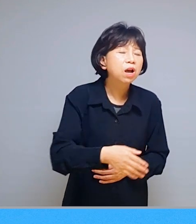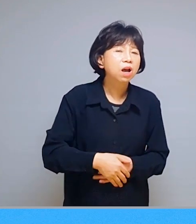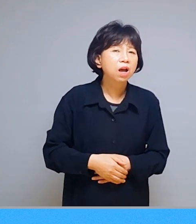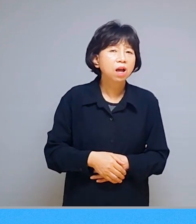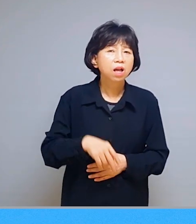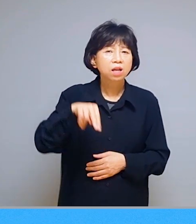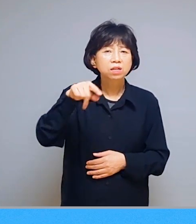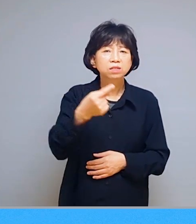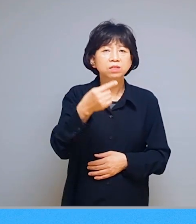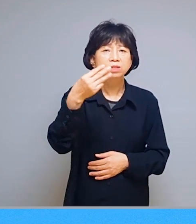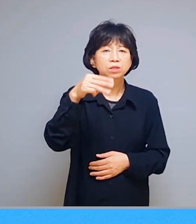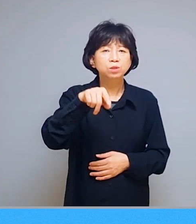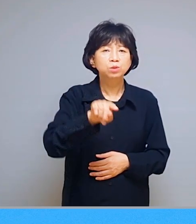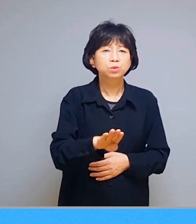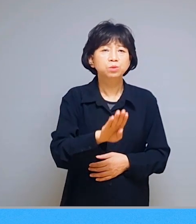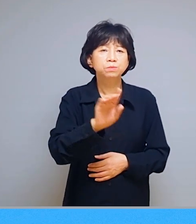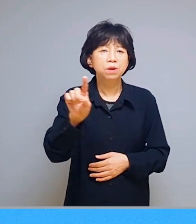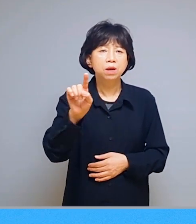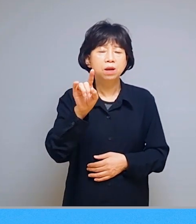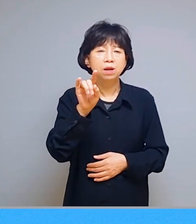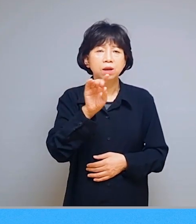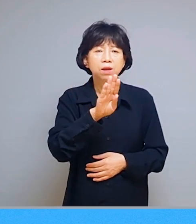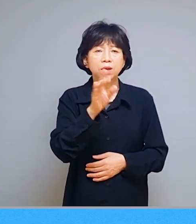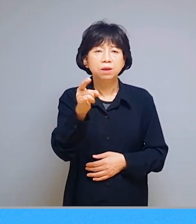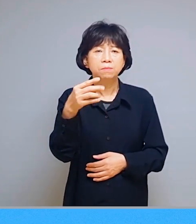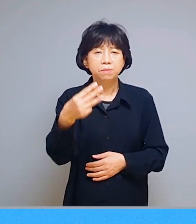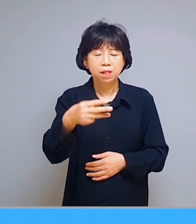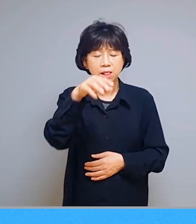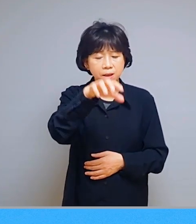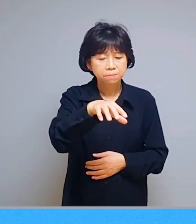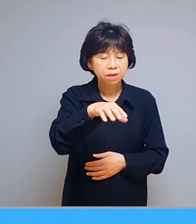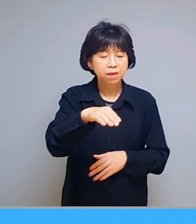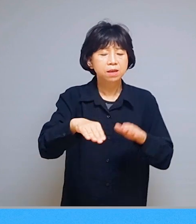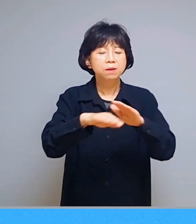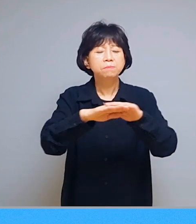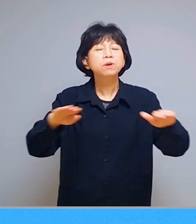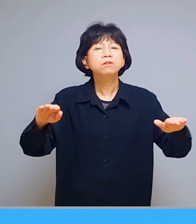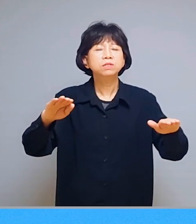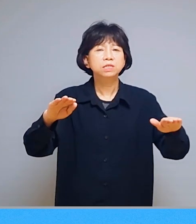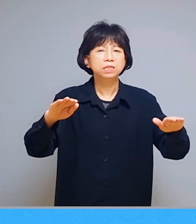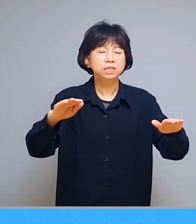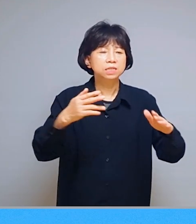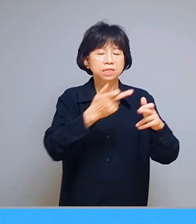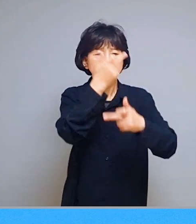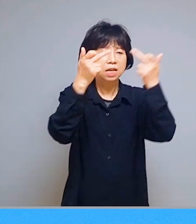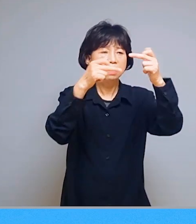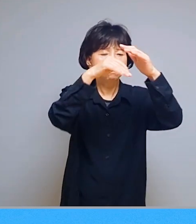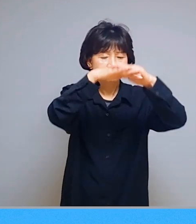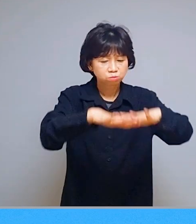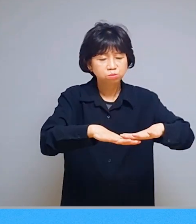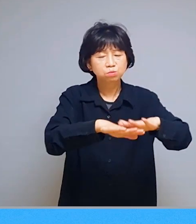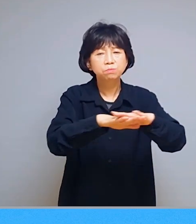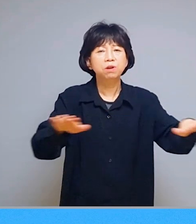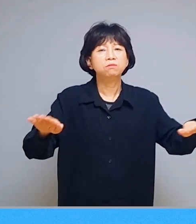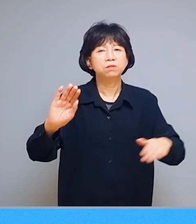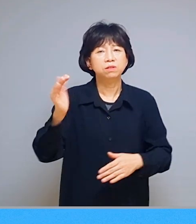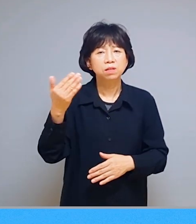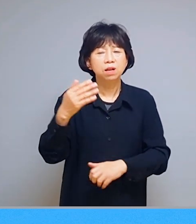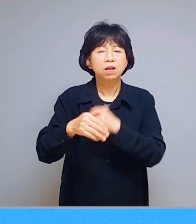돼요? 평지가 되리라. 아멘. 중요한 것은 그 산을 우리 힘으로 깨려 하는 것이 아니라